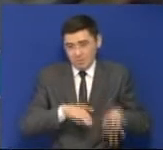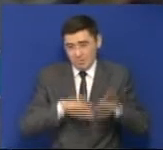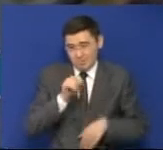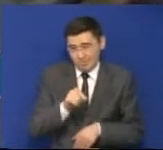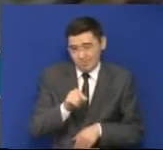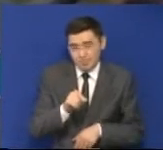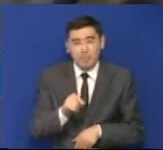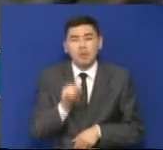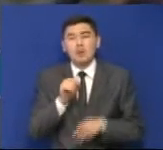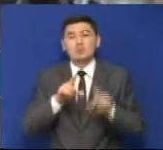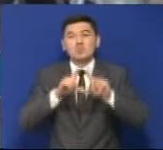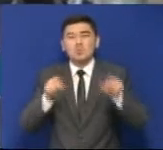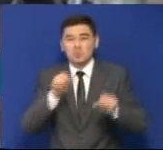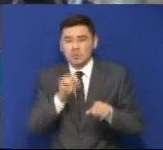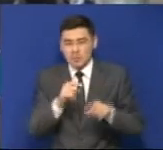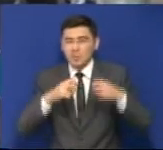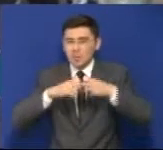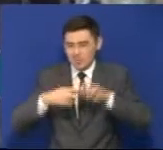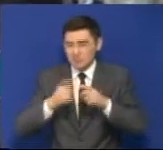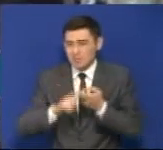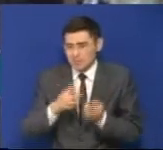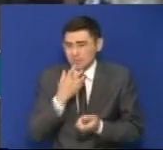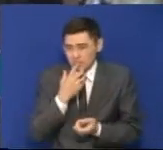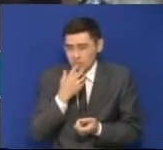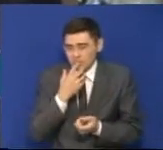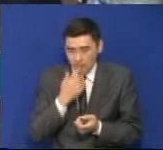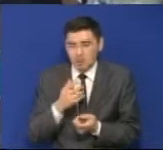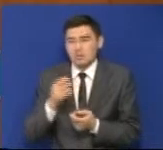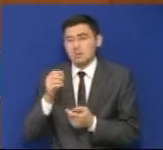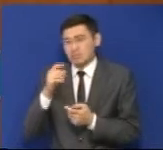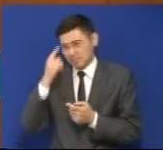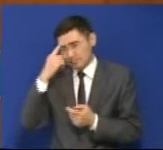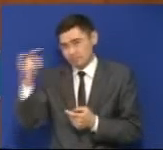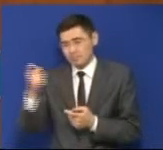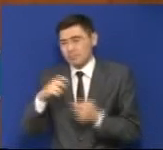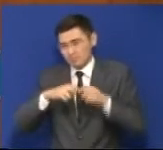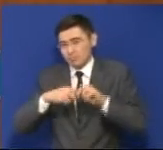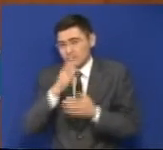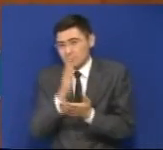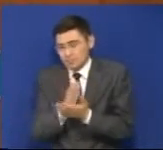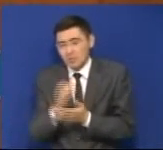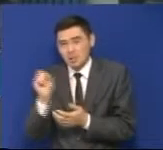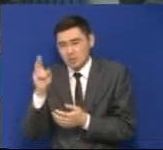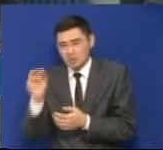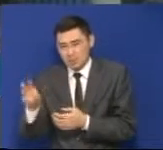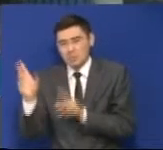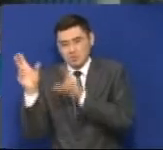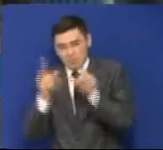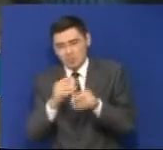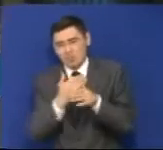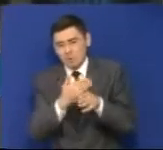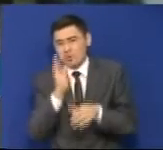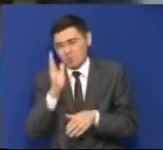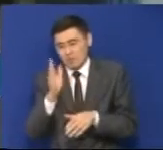мектептің жылу жүйесіне шағымданған болатын. Бұл тұрғыда қала әкімі мәселен басты назарда ұстайтынын жеткізген еді. Міне, енді